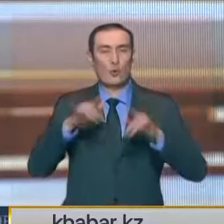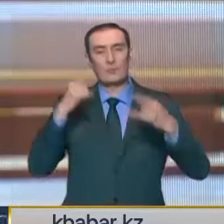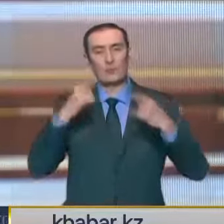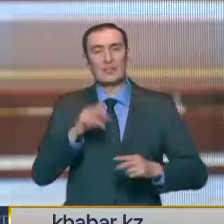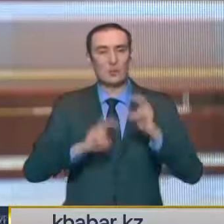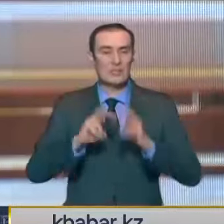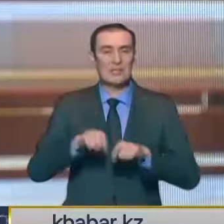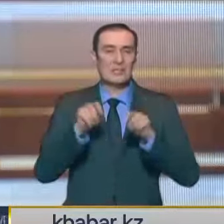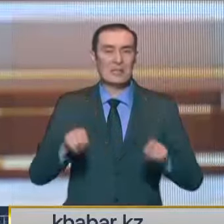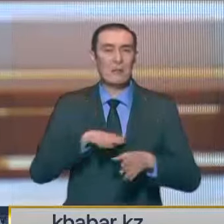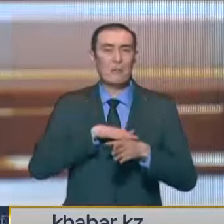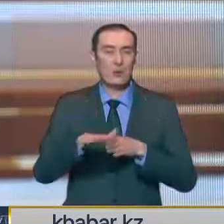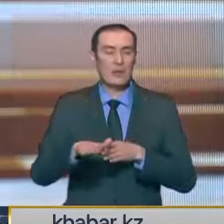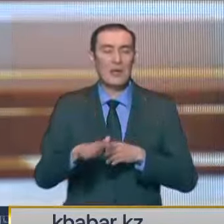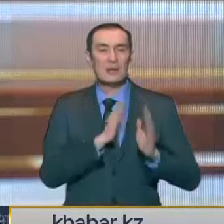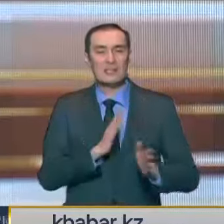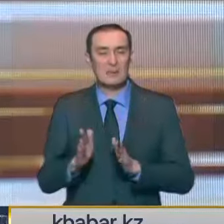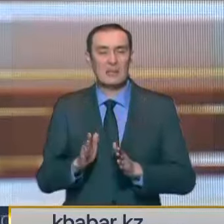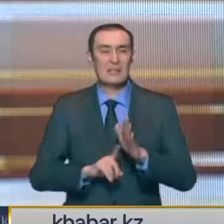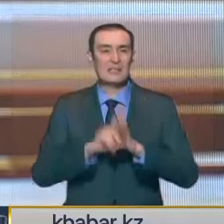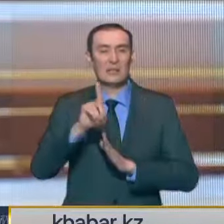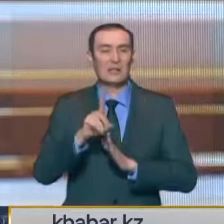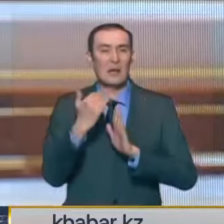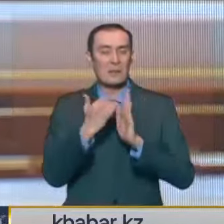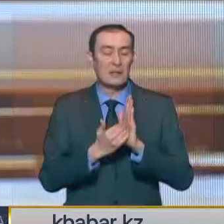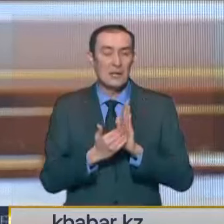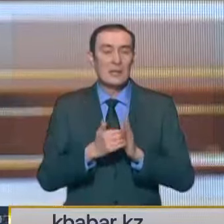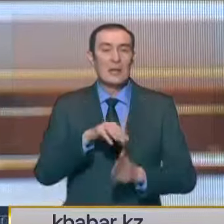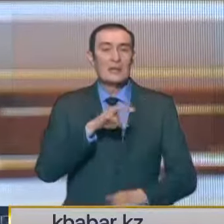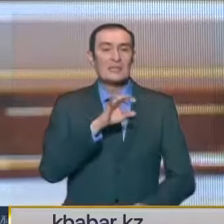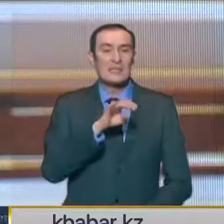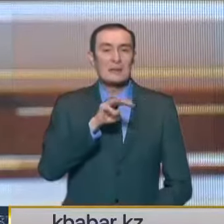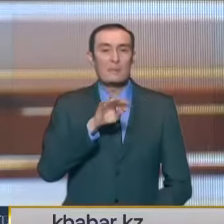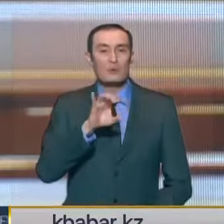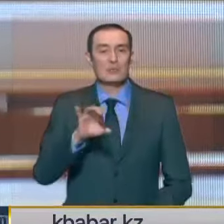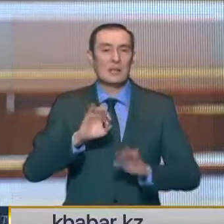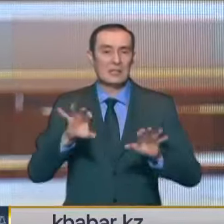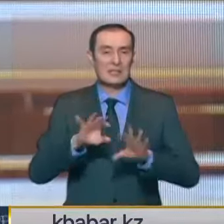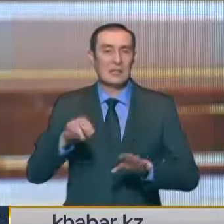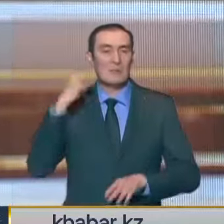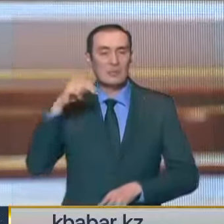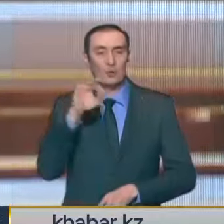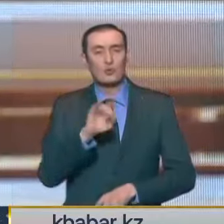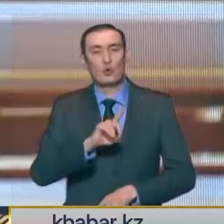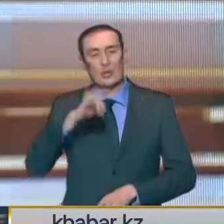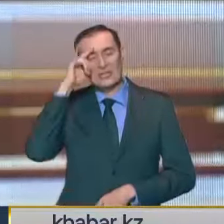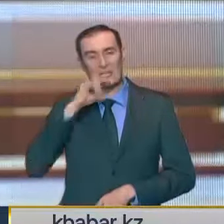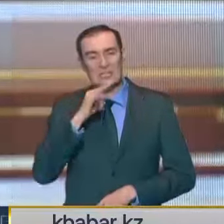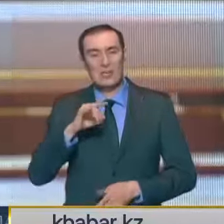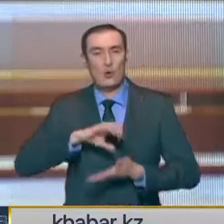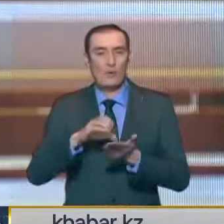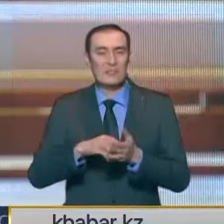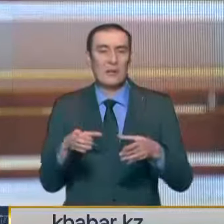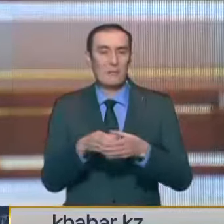индустрии и созданию полноценной экосистемы для стартапе Мишель симонс проинформировала Касым жумар та токаева о том что казахстанский офис